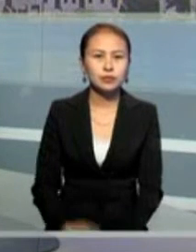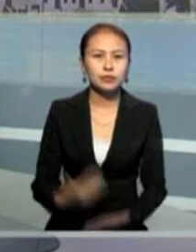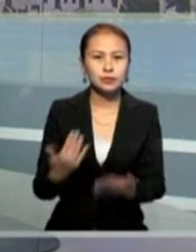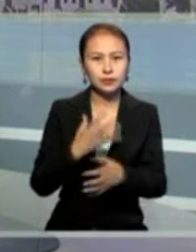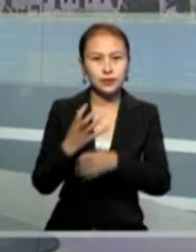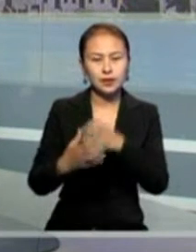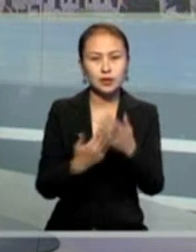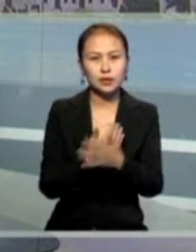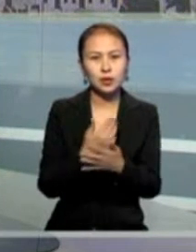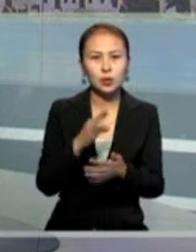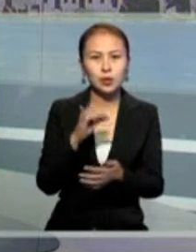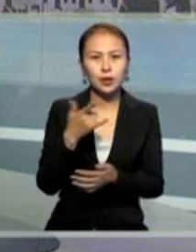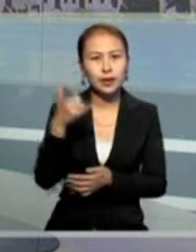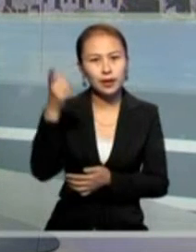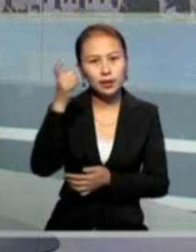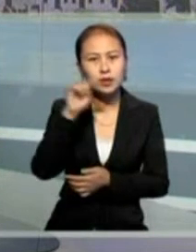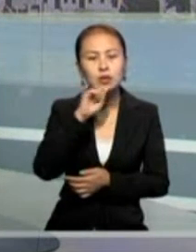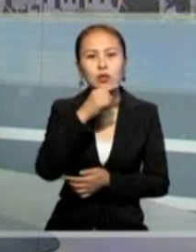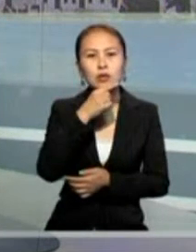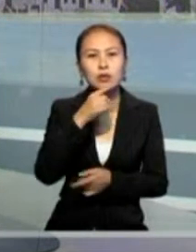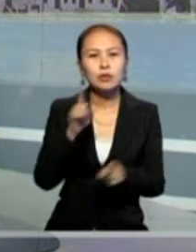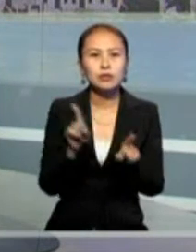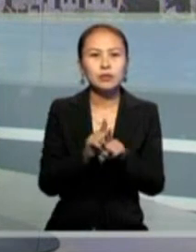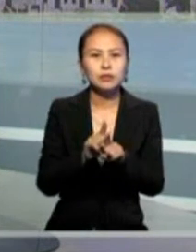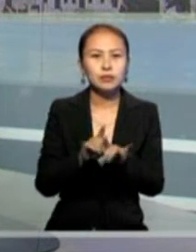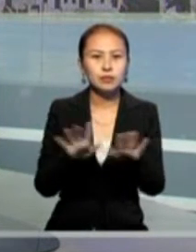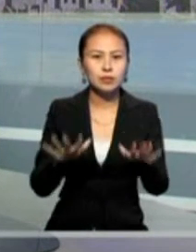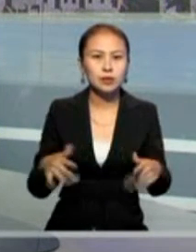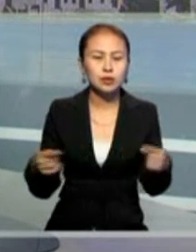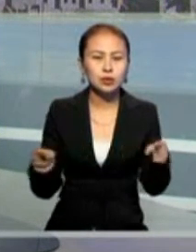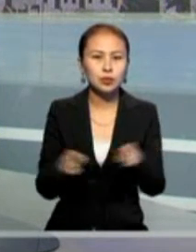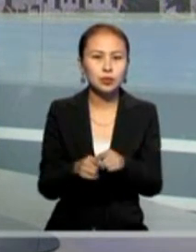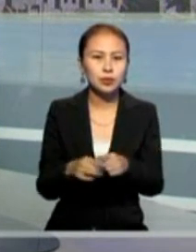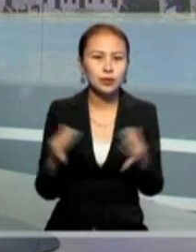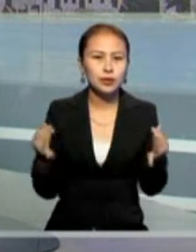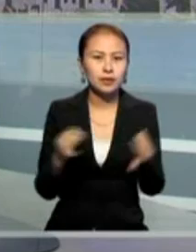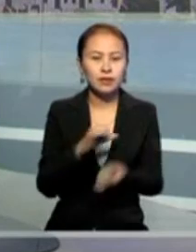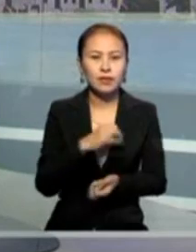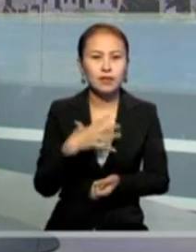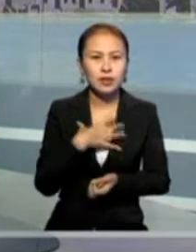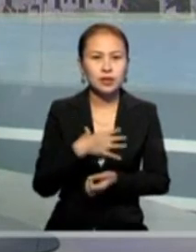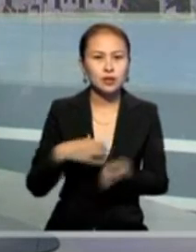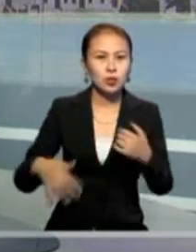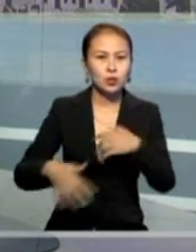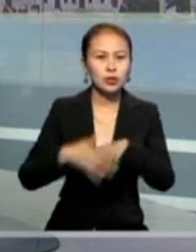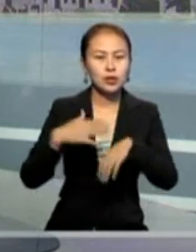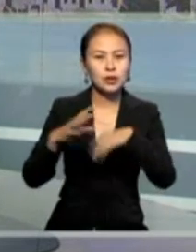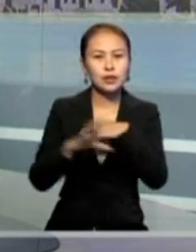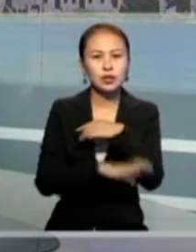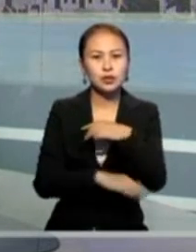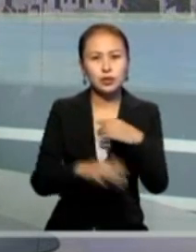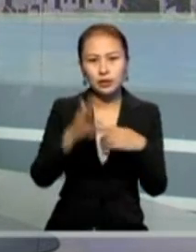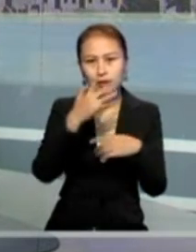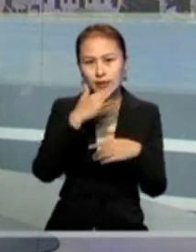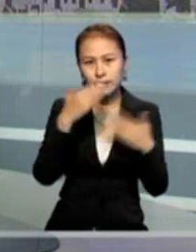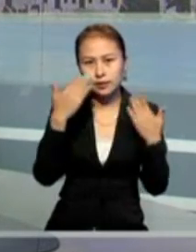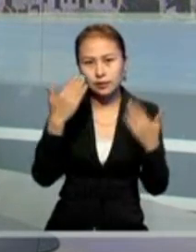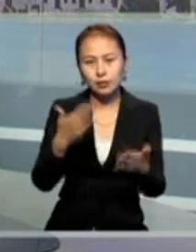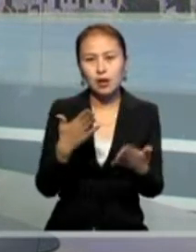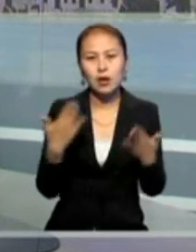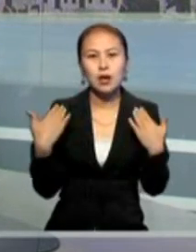Жаһан жаңалықтары. Туризм Грекия экономикасына қан жүгіртіп отырған негізгі сала екені белгілі. Елдегі соңғы жағдайлар шетелден